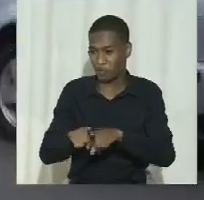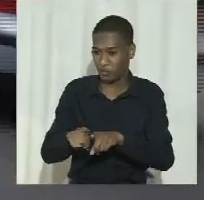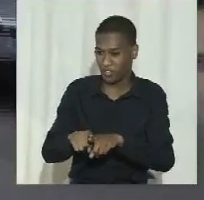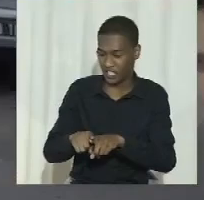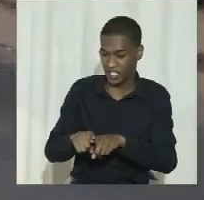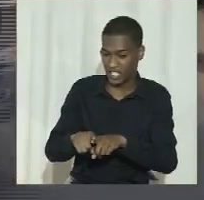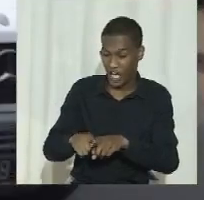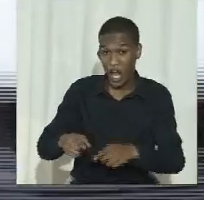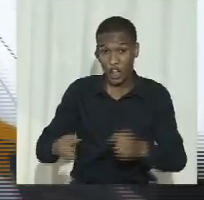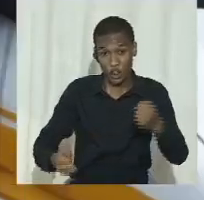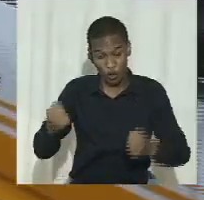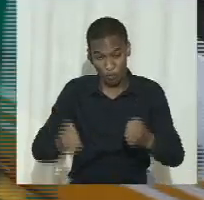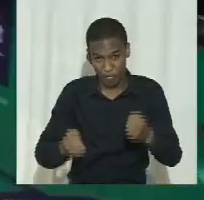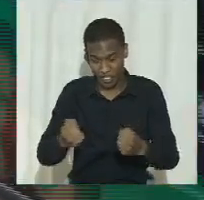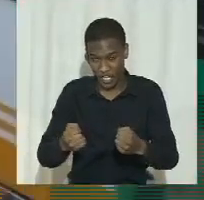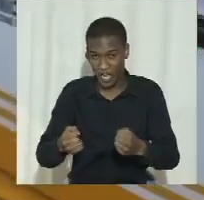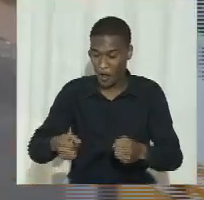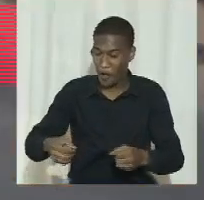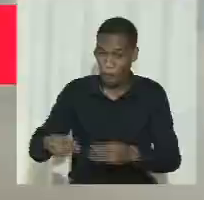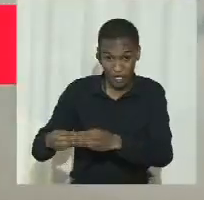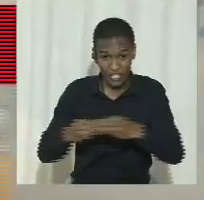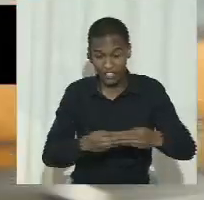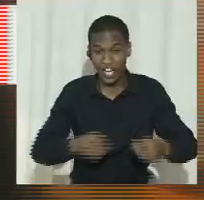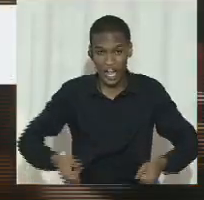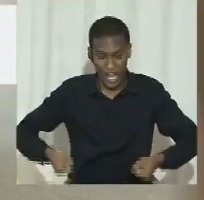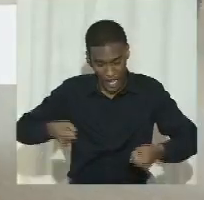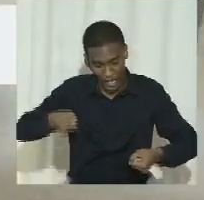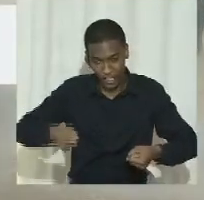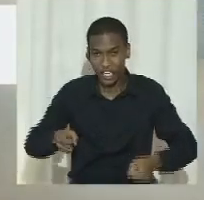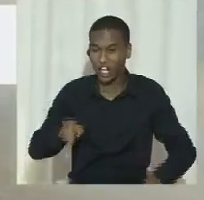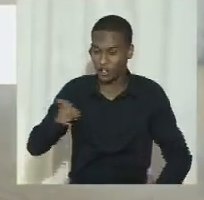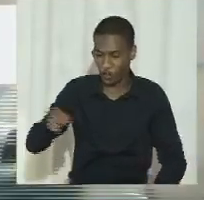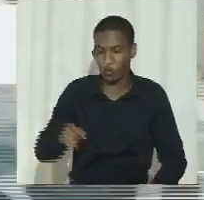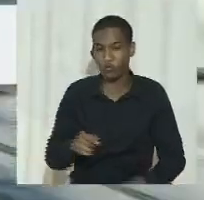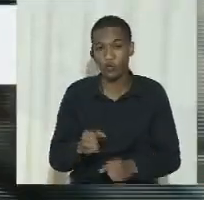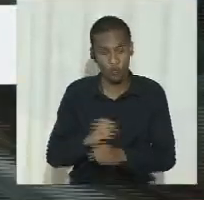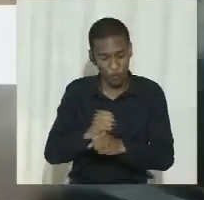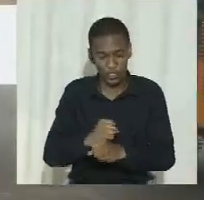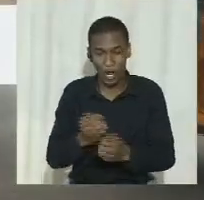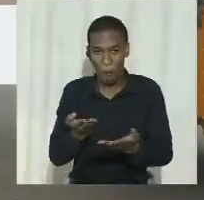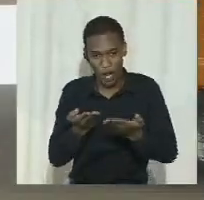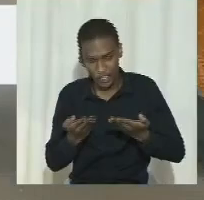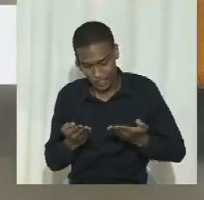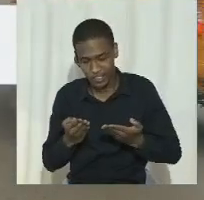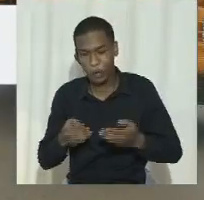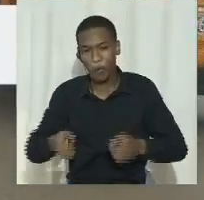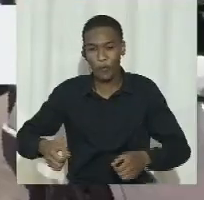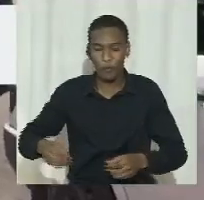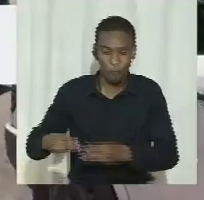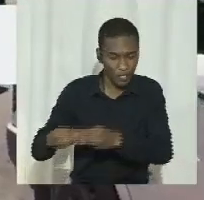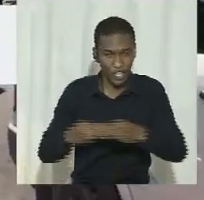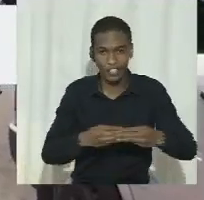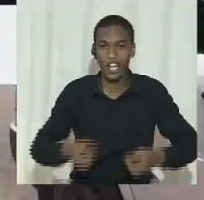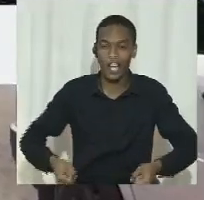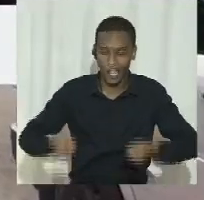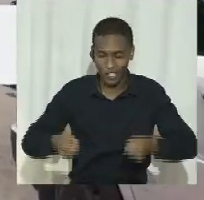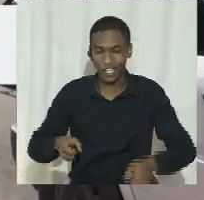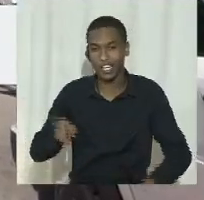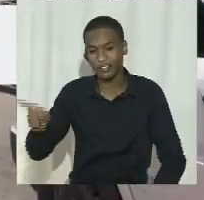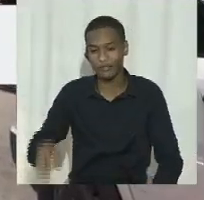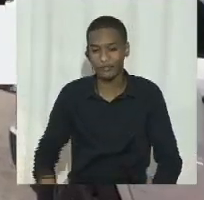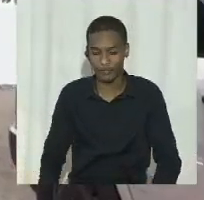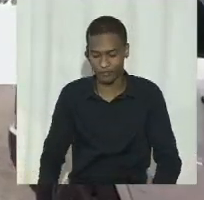anao izany asa fitaterana izany miaraka amin'ny fanehonan'ireo Rosia sy ny fitanana antsoratra